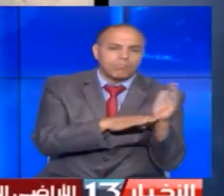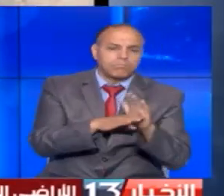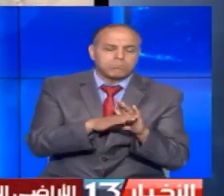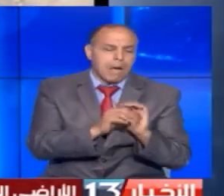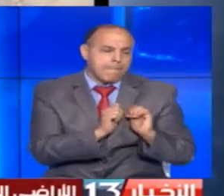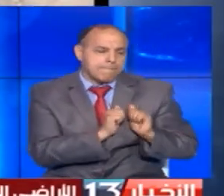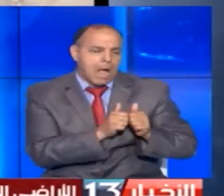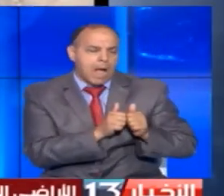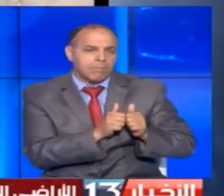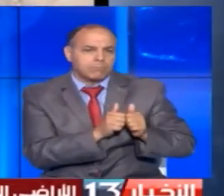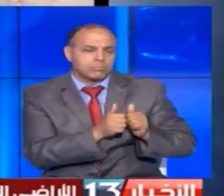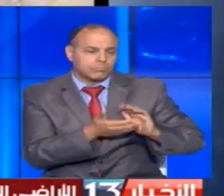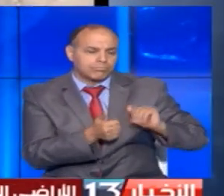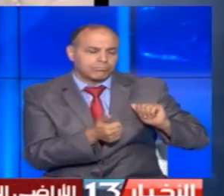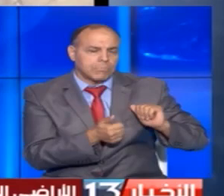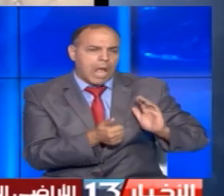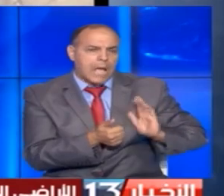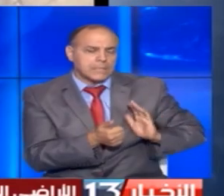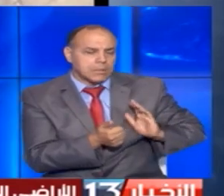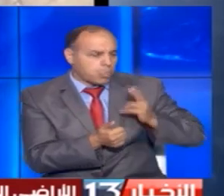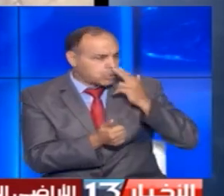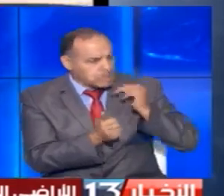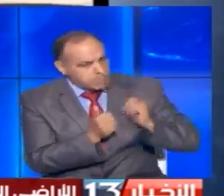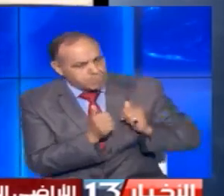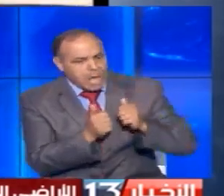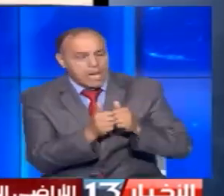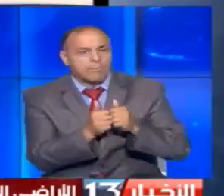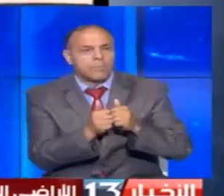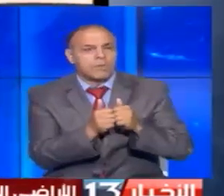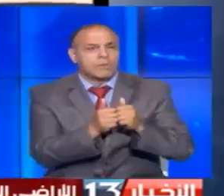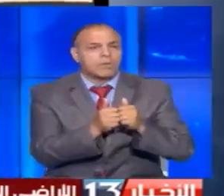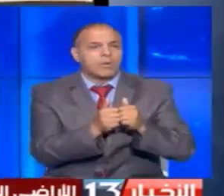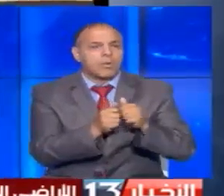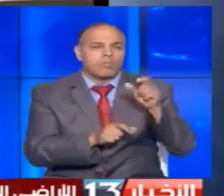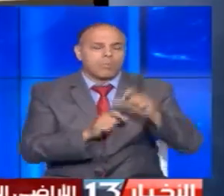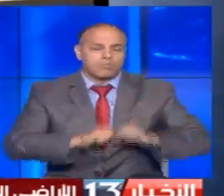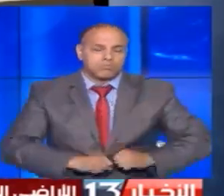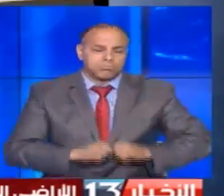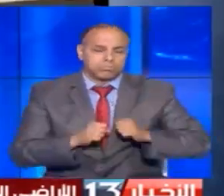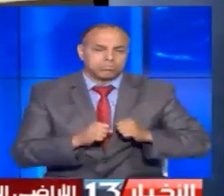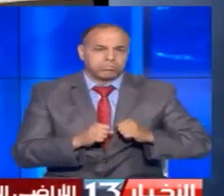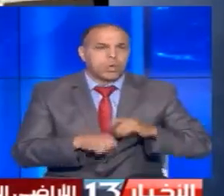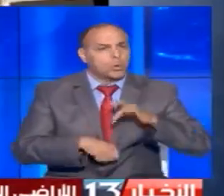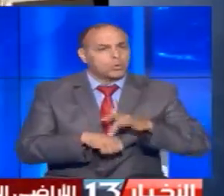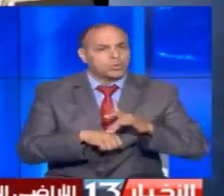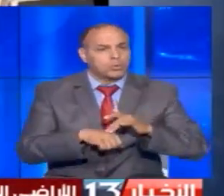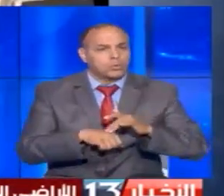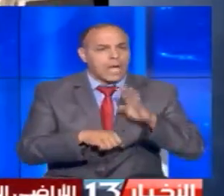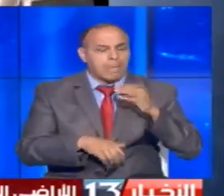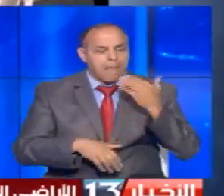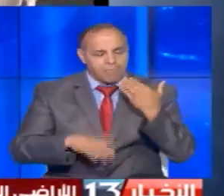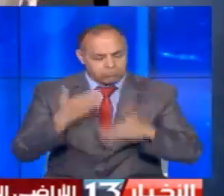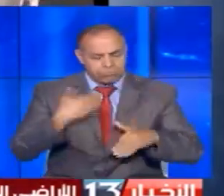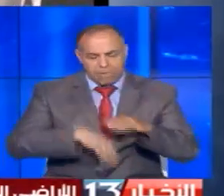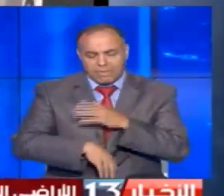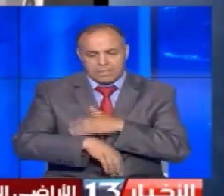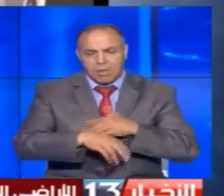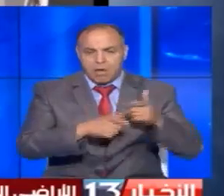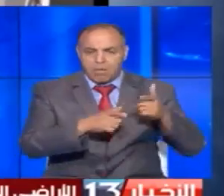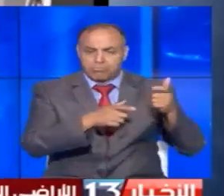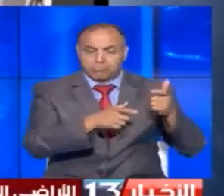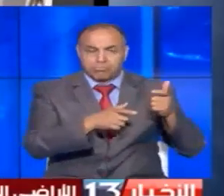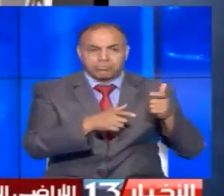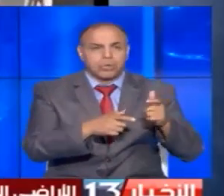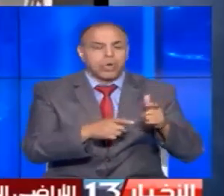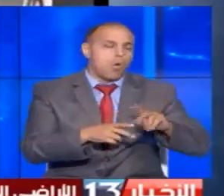من قوات الاحتلال الاسرائيلي كانت مصادر فلسطينيه اعلنت اصابه اربعه فلسطينيين بالرصاص الحي